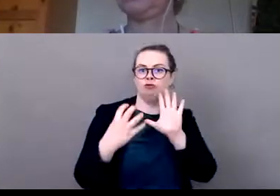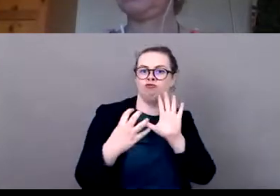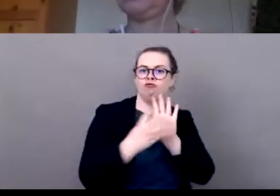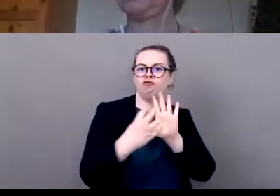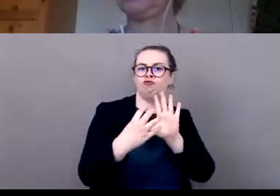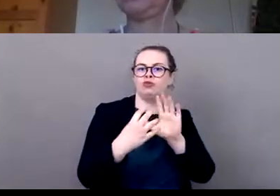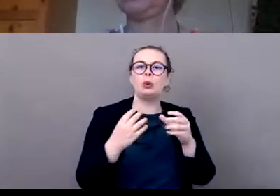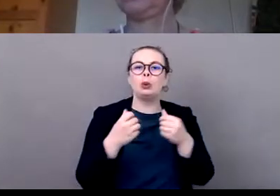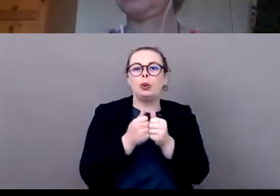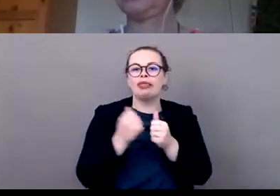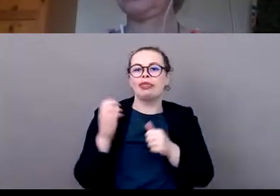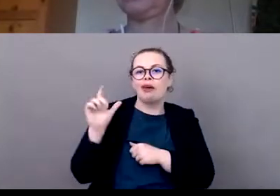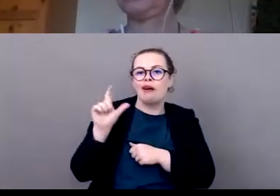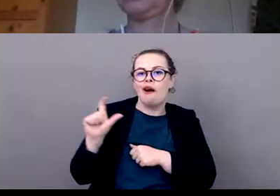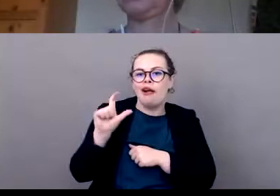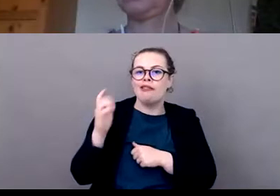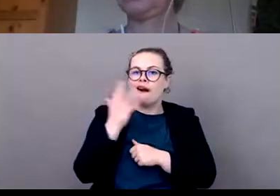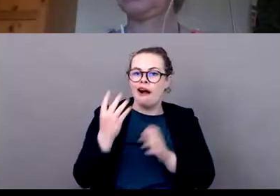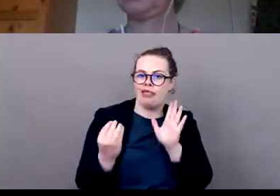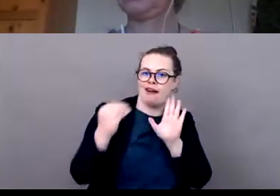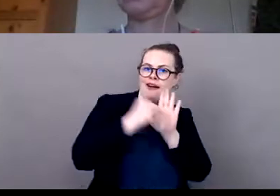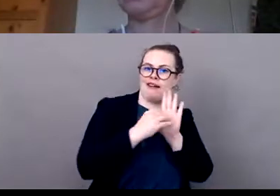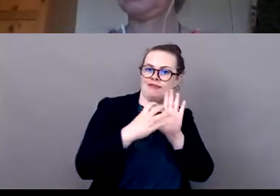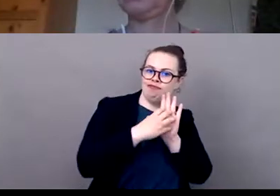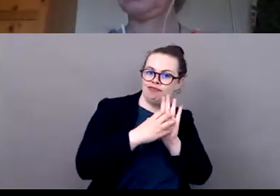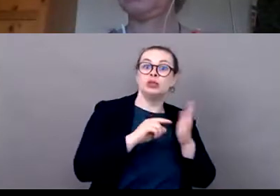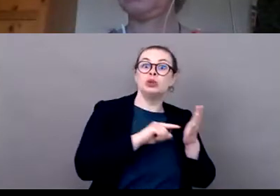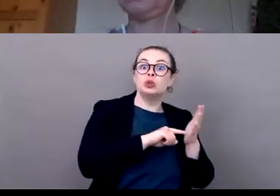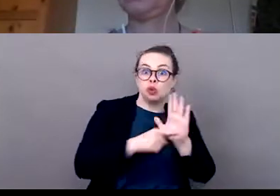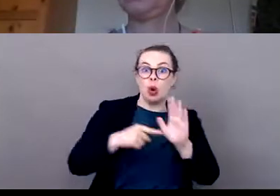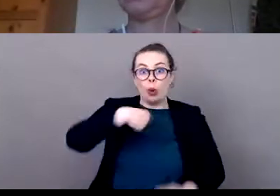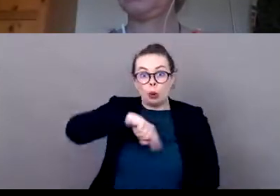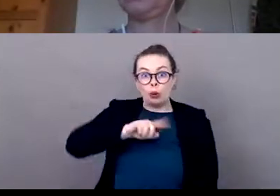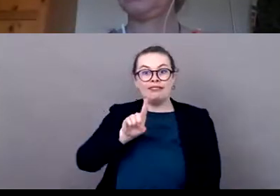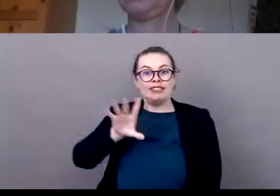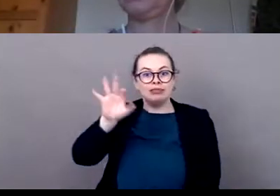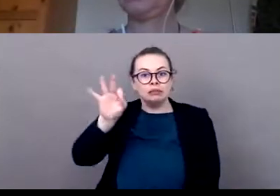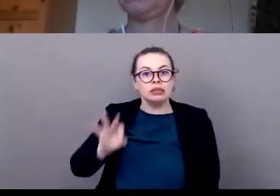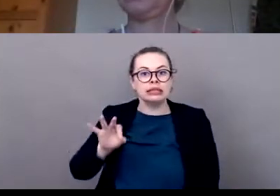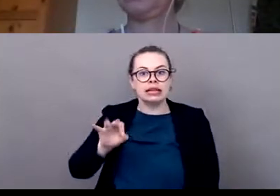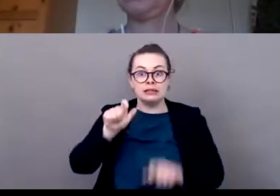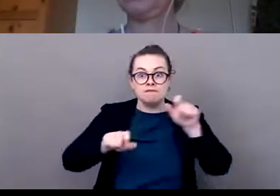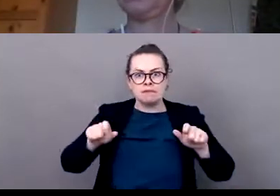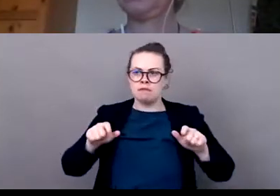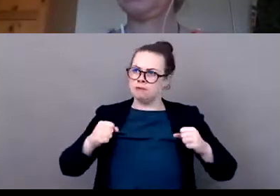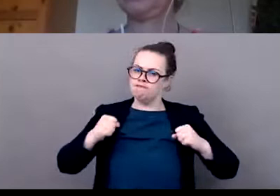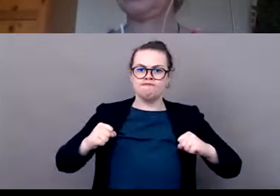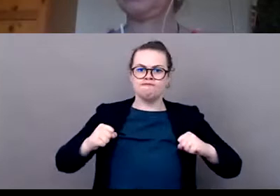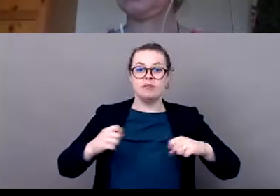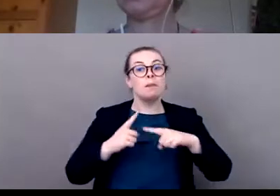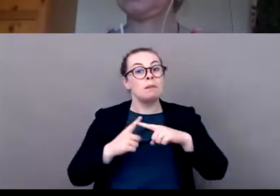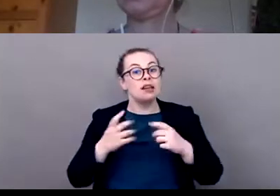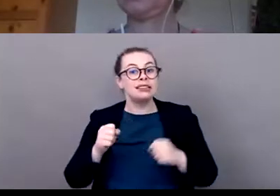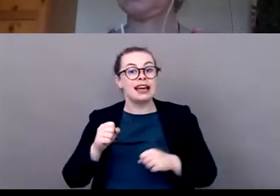une nouvelle couleur qui représenteront toutes les personnes en situation de handicap dans le monde. Nous